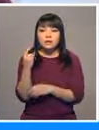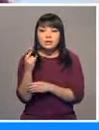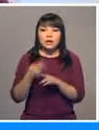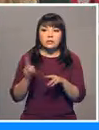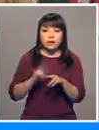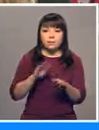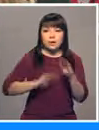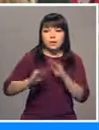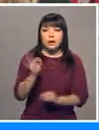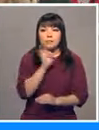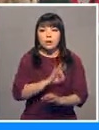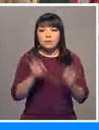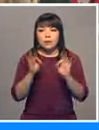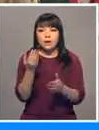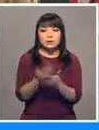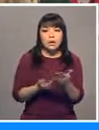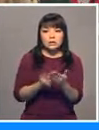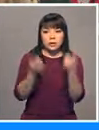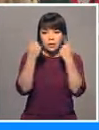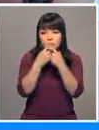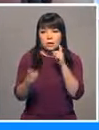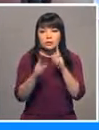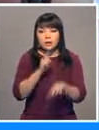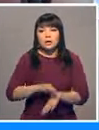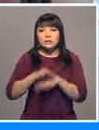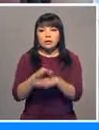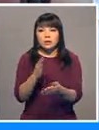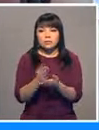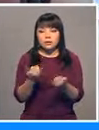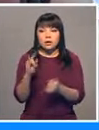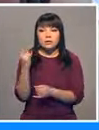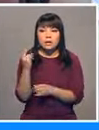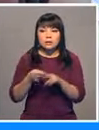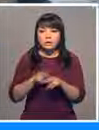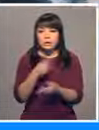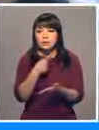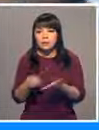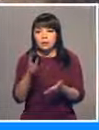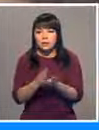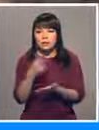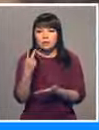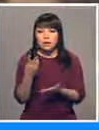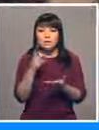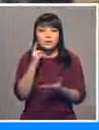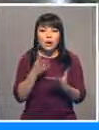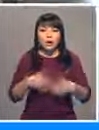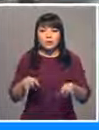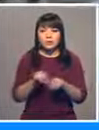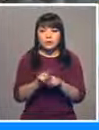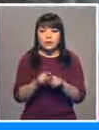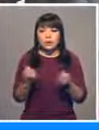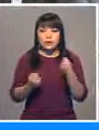бұл құрылғының пайдасы жайлы толық мағлұмат берді. Сондай-ақ ұйымдастырушылар бүгін баласын перзентханадан шығарып жатқан екі жас отбасына